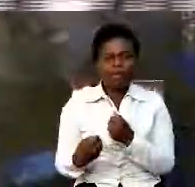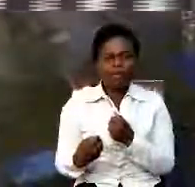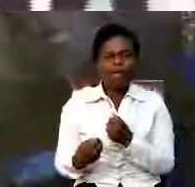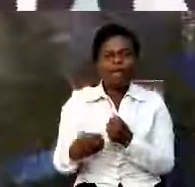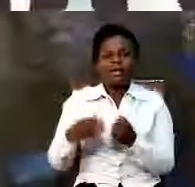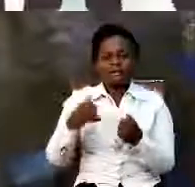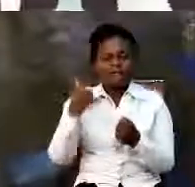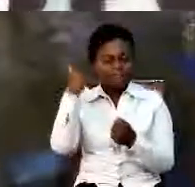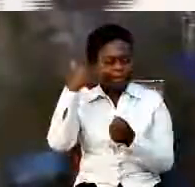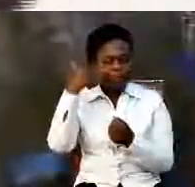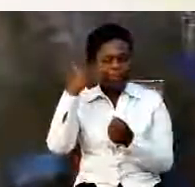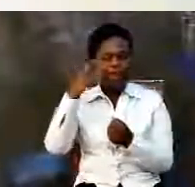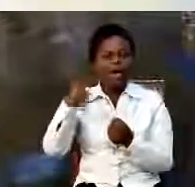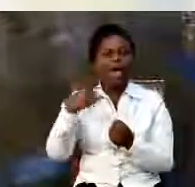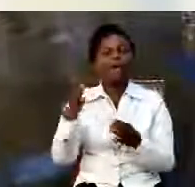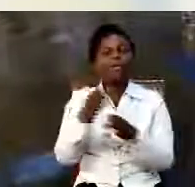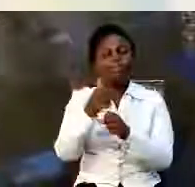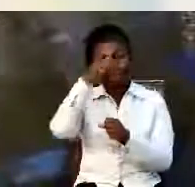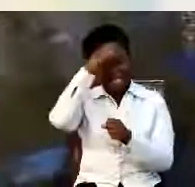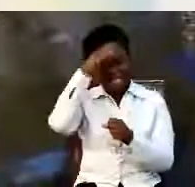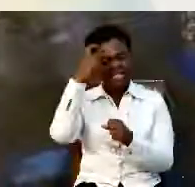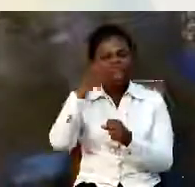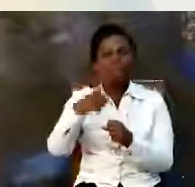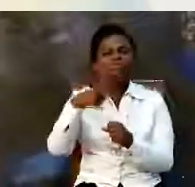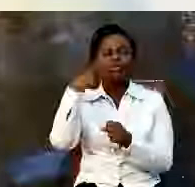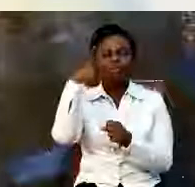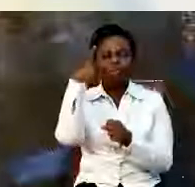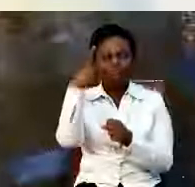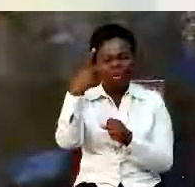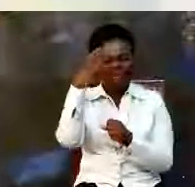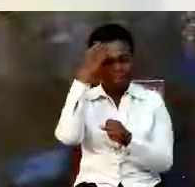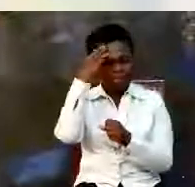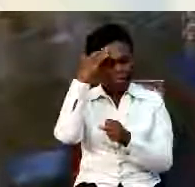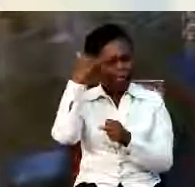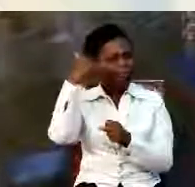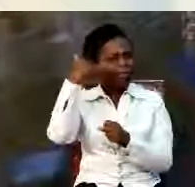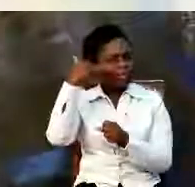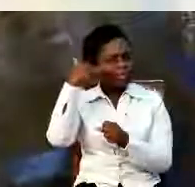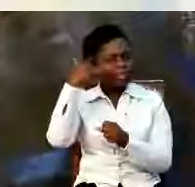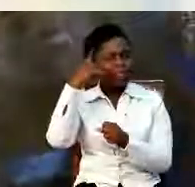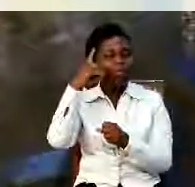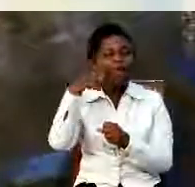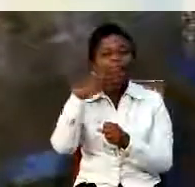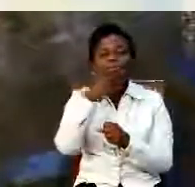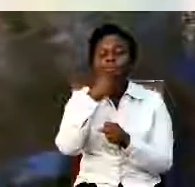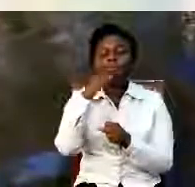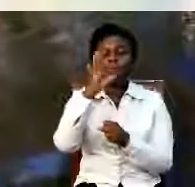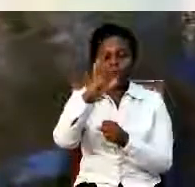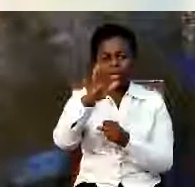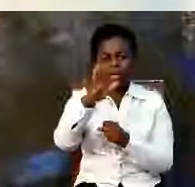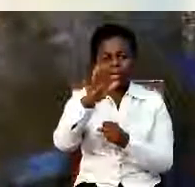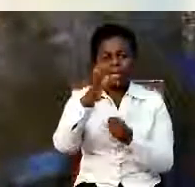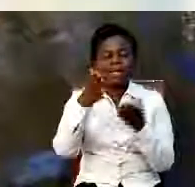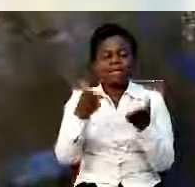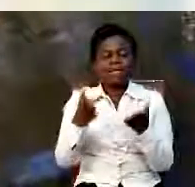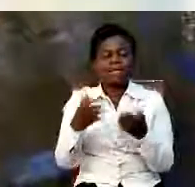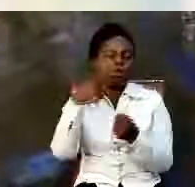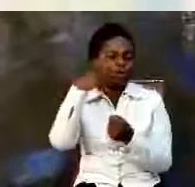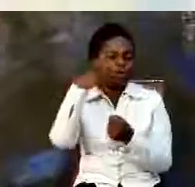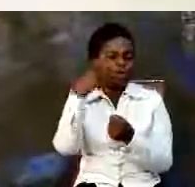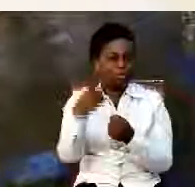akiibiwa simu, au akipata shida, mtu wa kwanza kufikiria kumpigia simu iwe ni wewe. Sasa ukiona